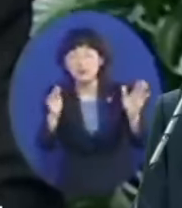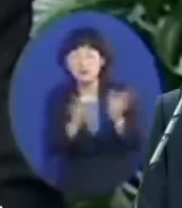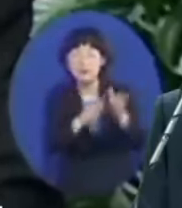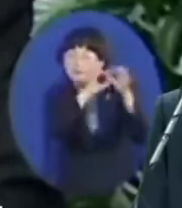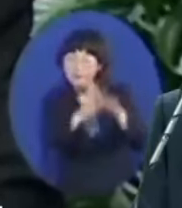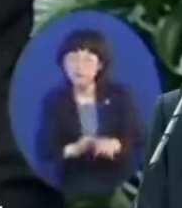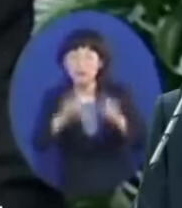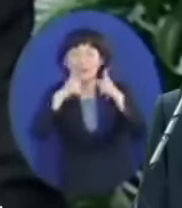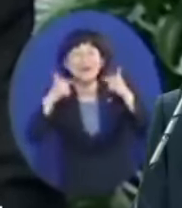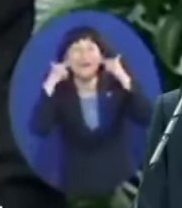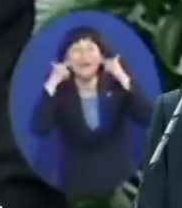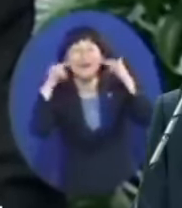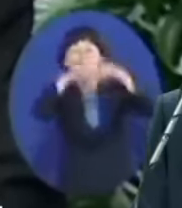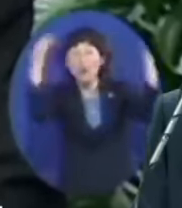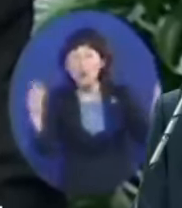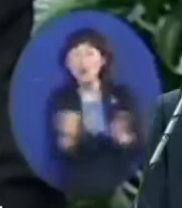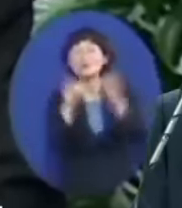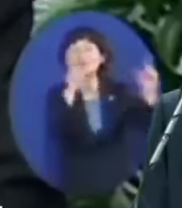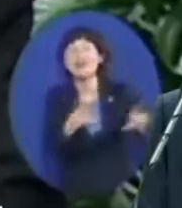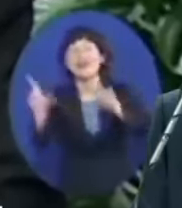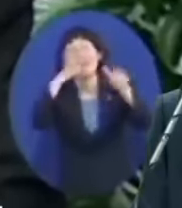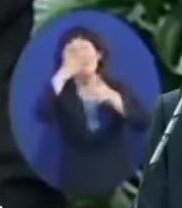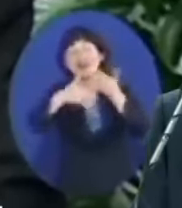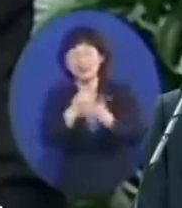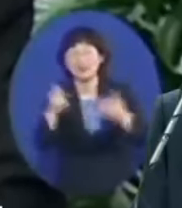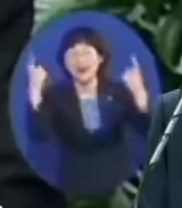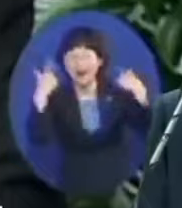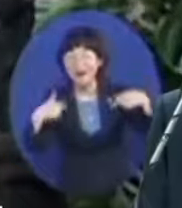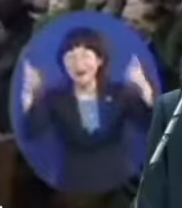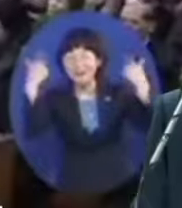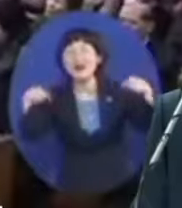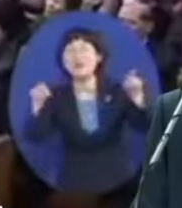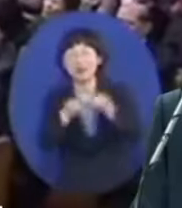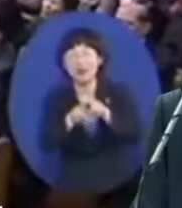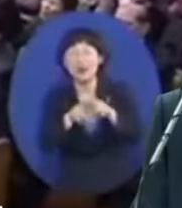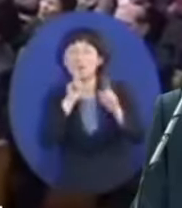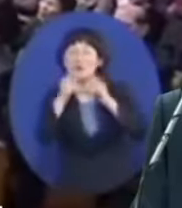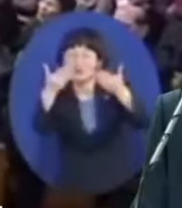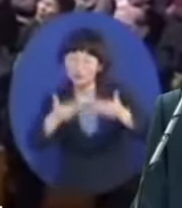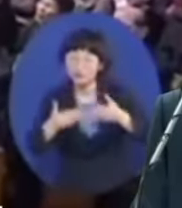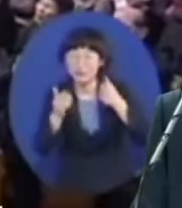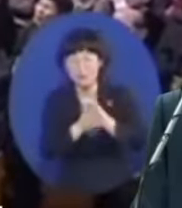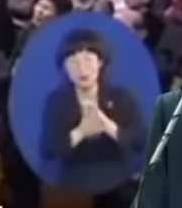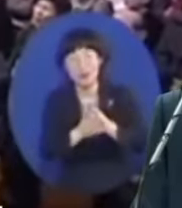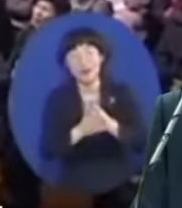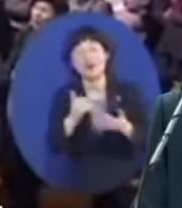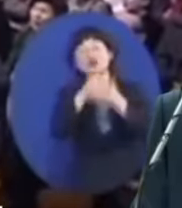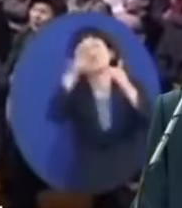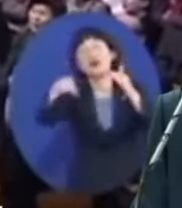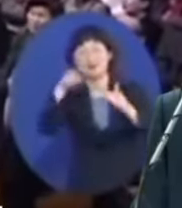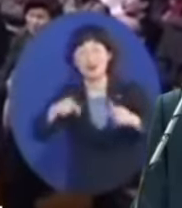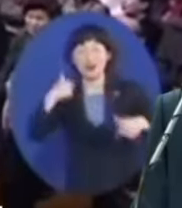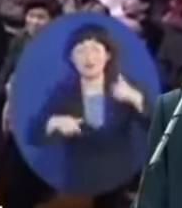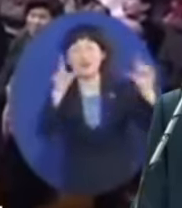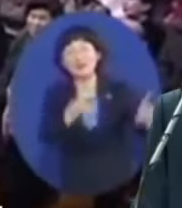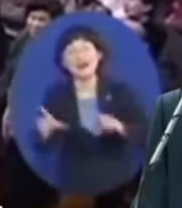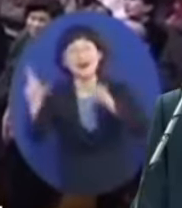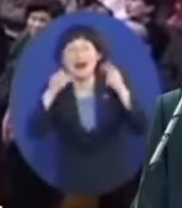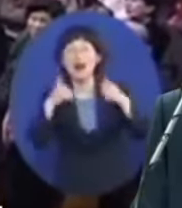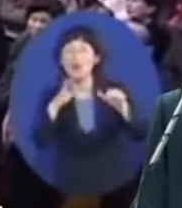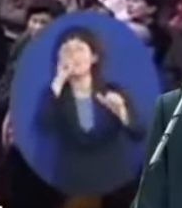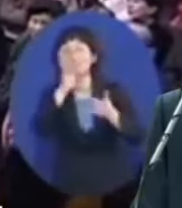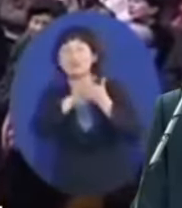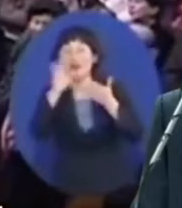웃으며 자신의 모든 생활은 하나님이 늘 함께 하시고 말씀해 주시어 늘 그분의 모습 안에서 기쁘게 살아간다고 말한 것입니다.